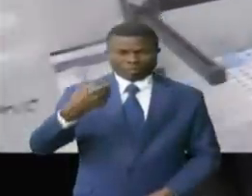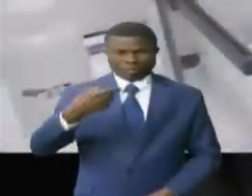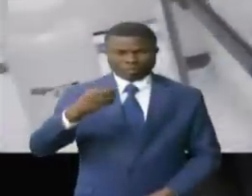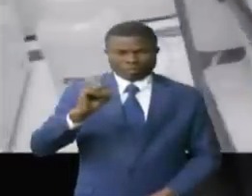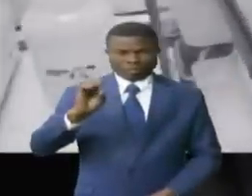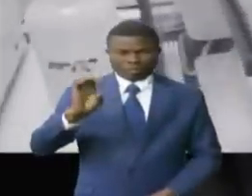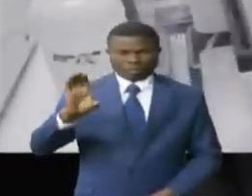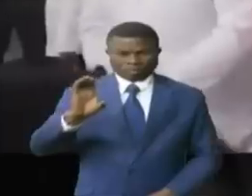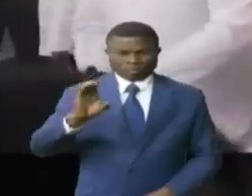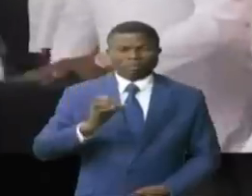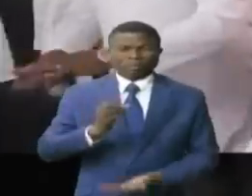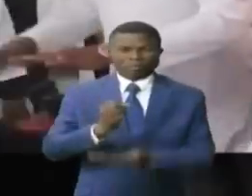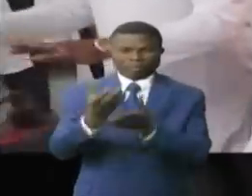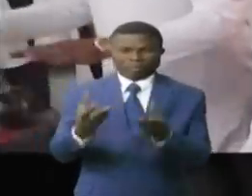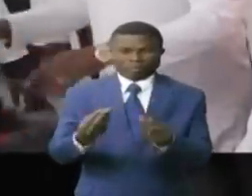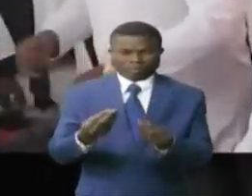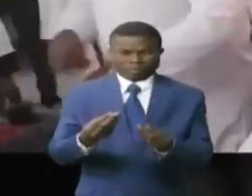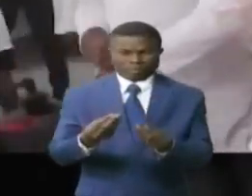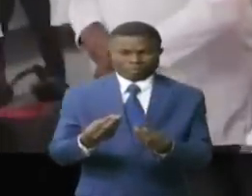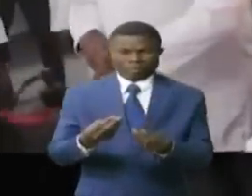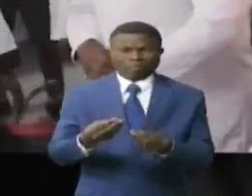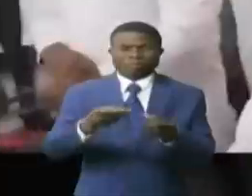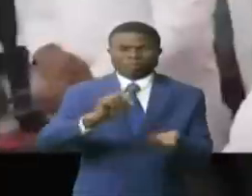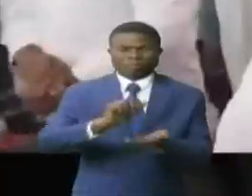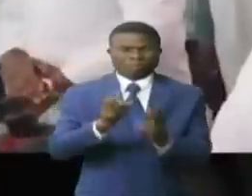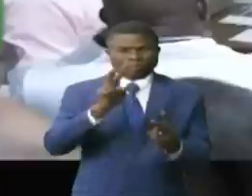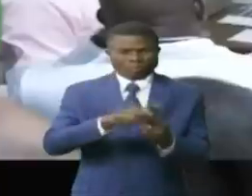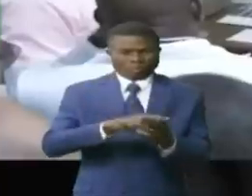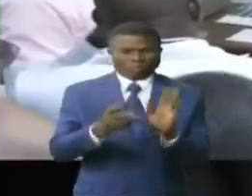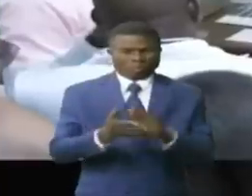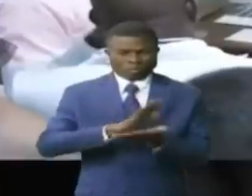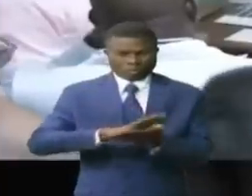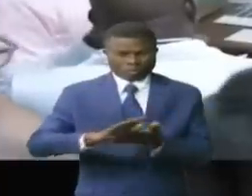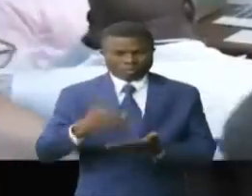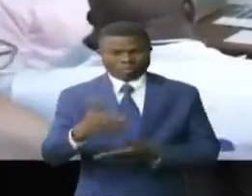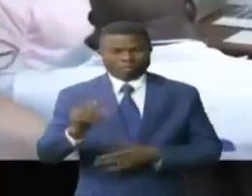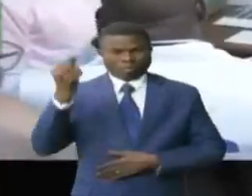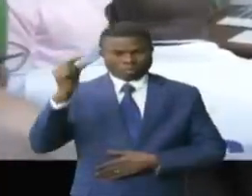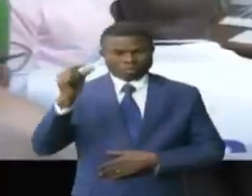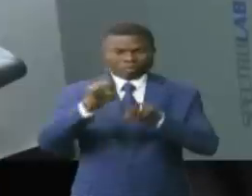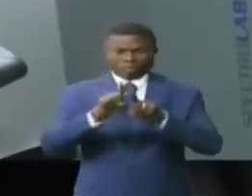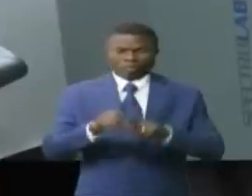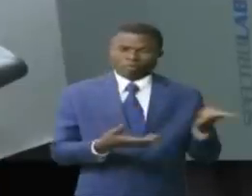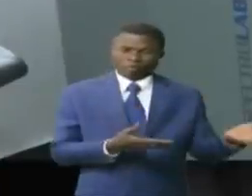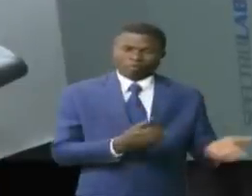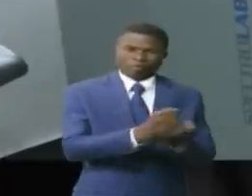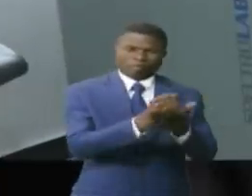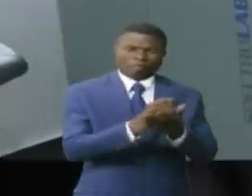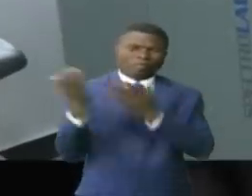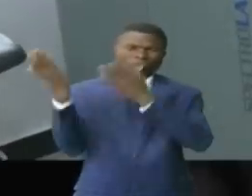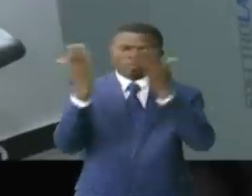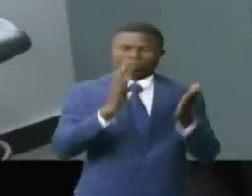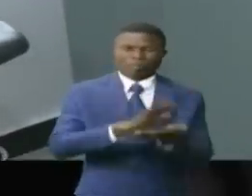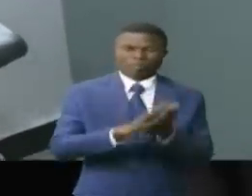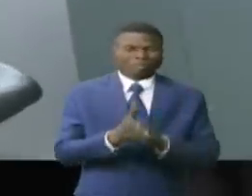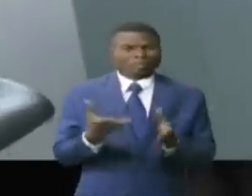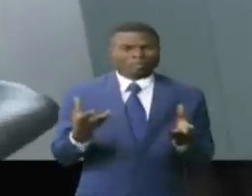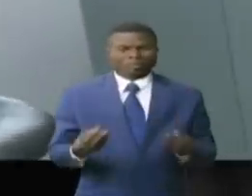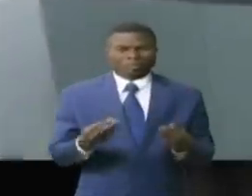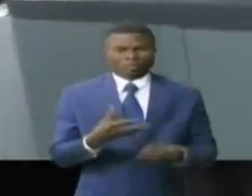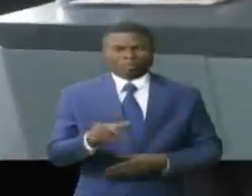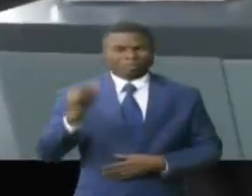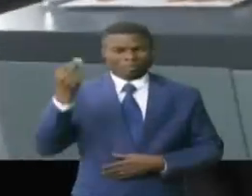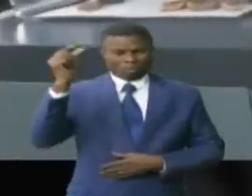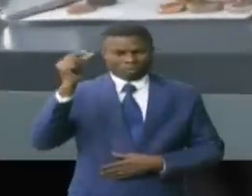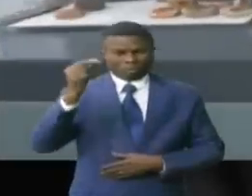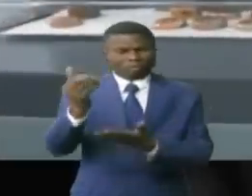faciliter, d'une part, l'assainissement de la chaîne d'approvisionnement des substances minérales et d'autre part, la commercialisation des substances